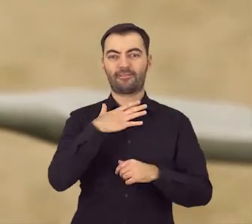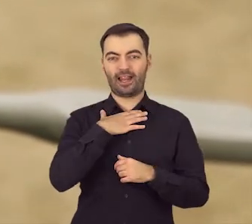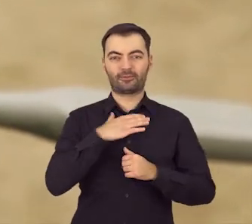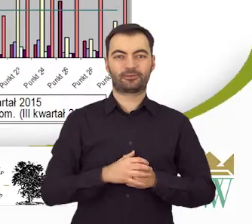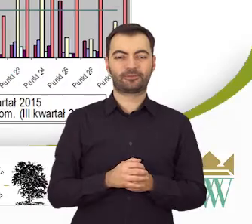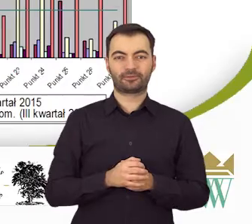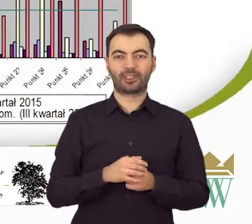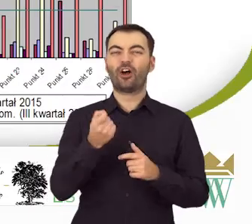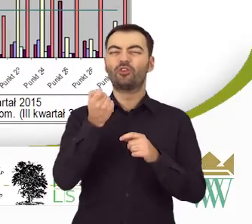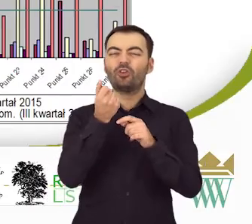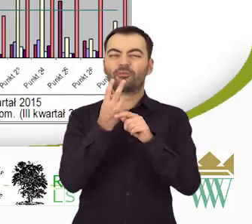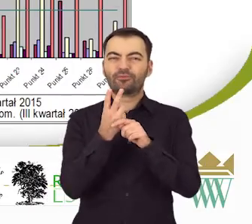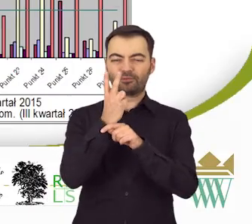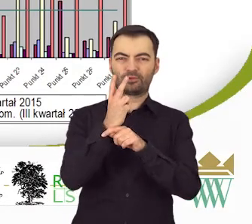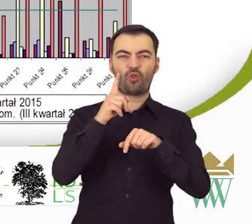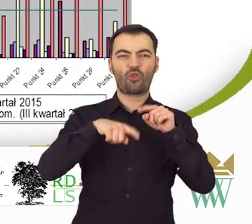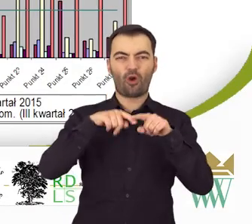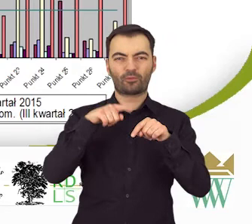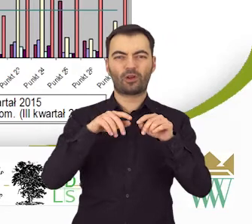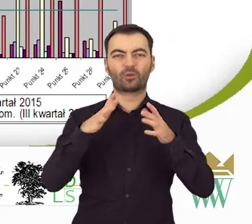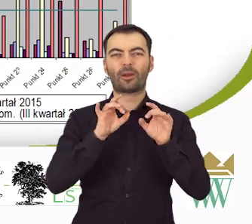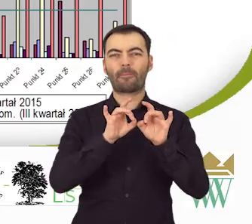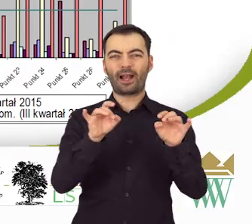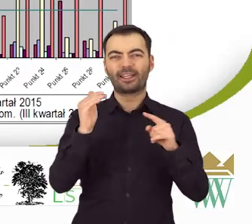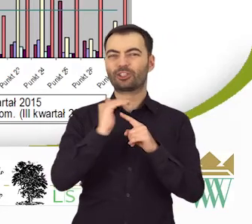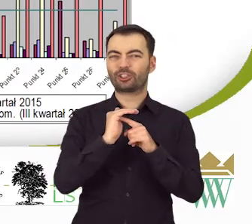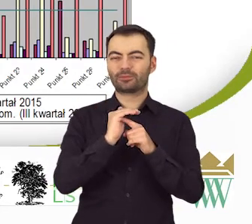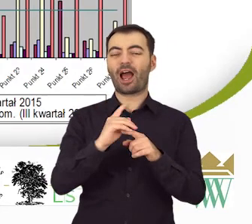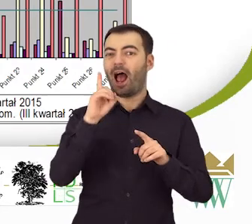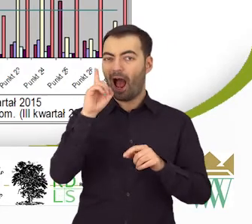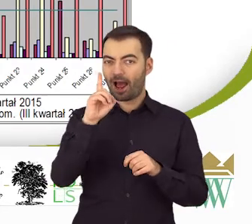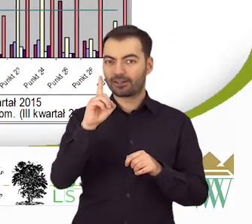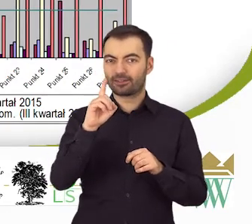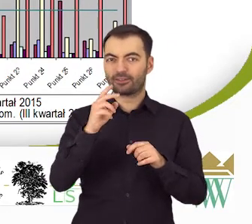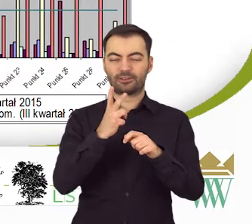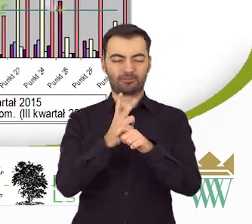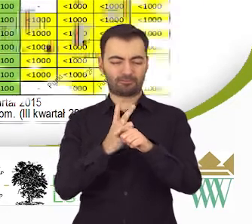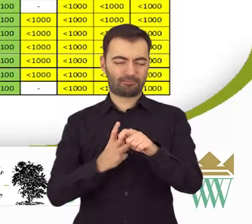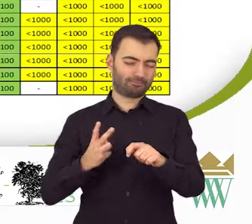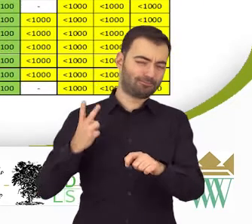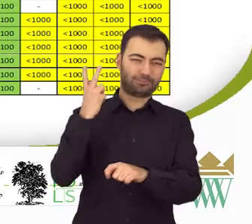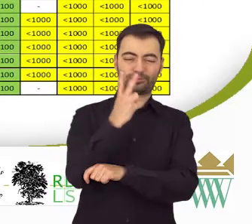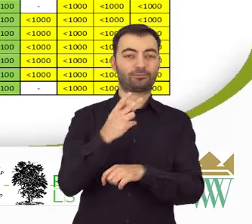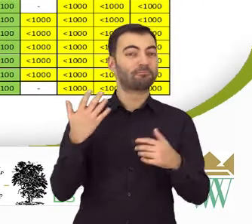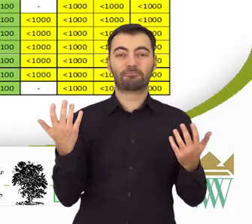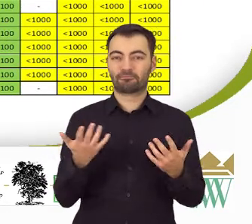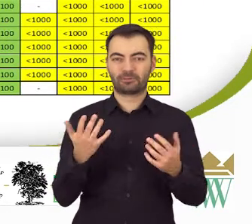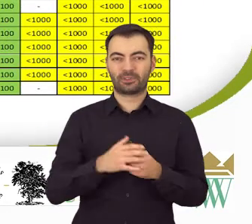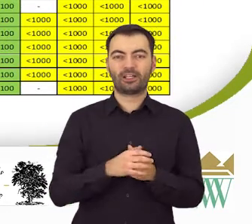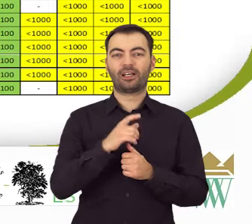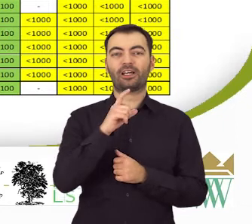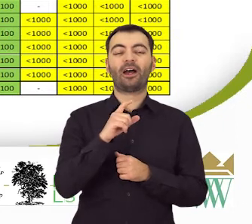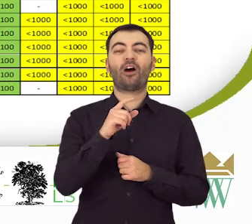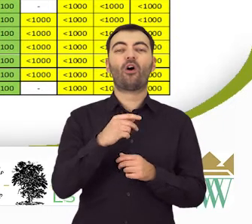Wyniki wykazały nieznaczne przekroczenie norm w przypadku ogólnej liczby bakterii i grzybów, natomiast bardzo wysokie przekroczenie norm występowało w